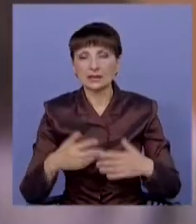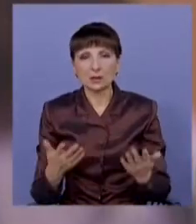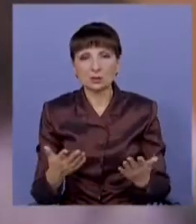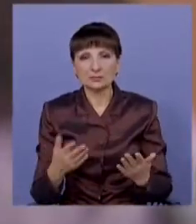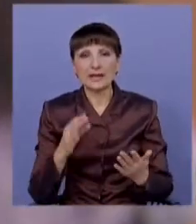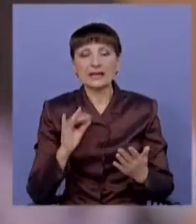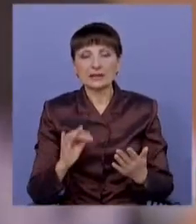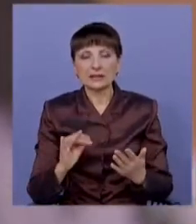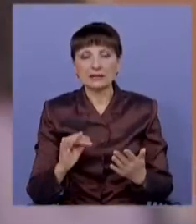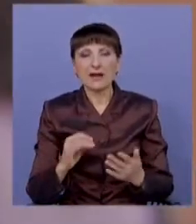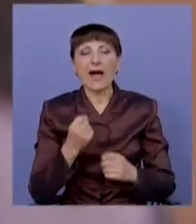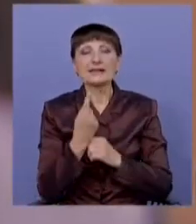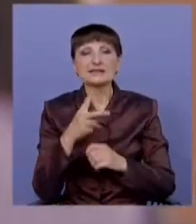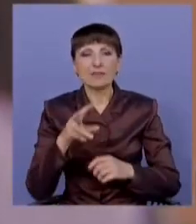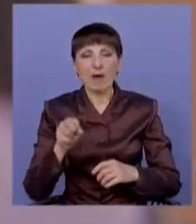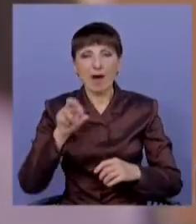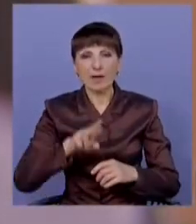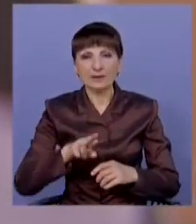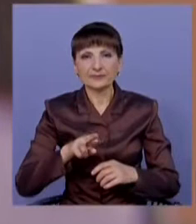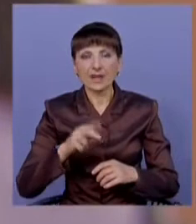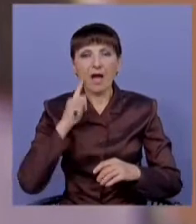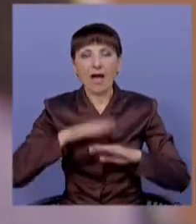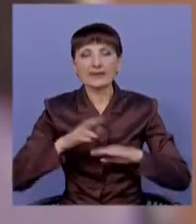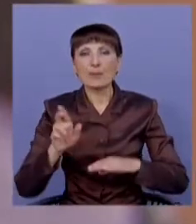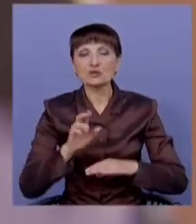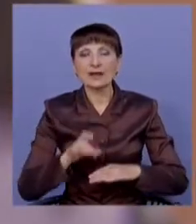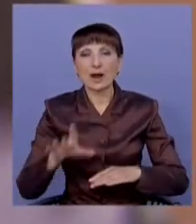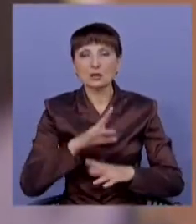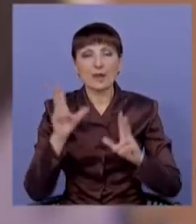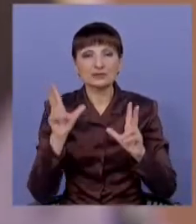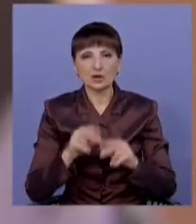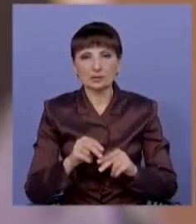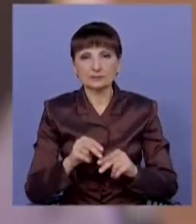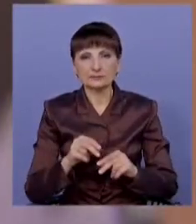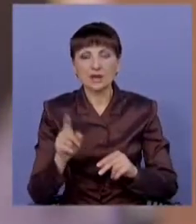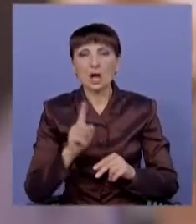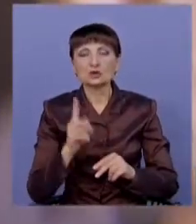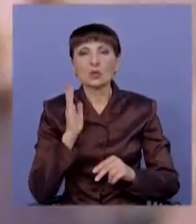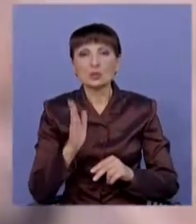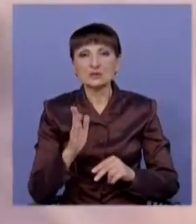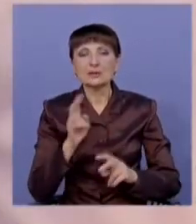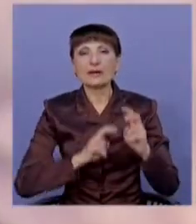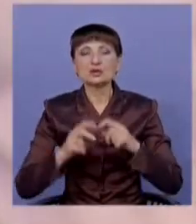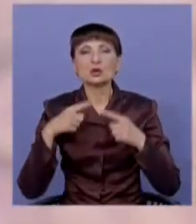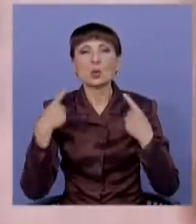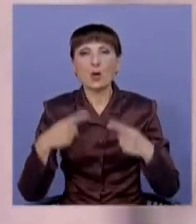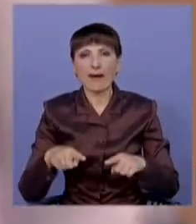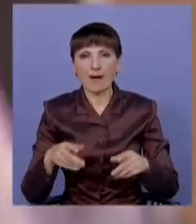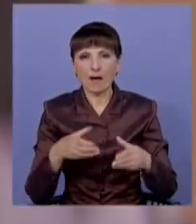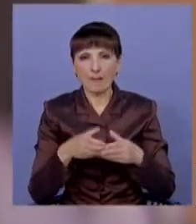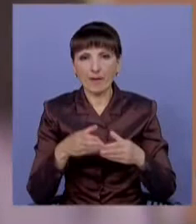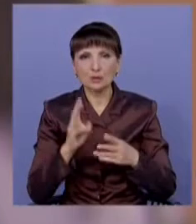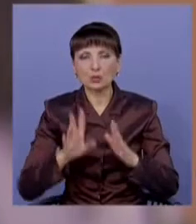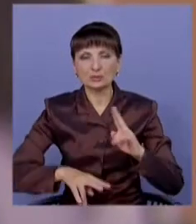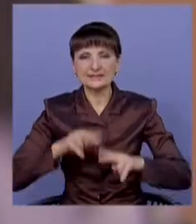И 11 мая аким Бостандыкского района обещал, что будет подыщена другая